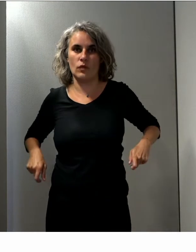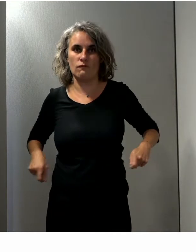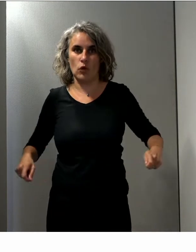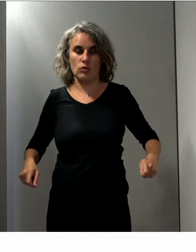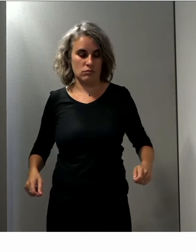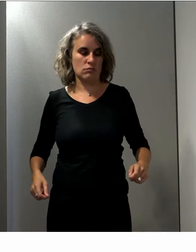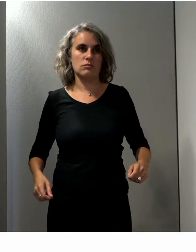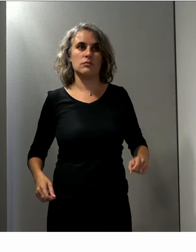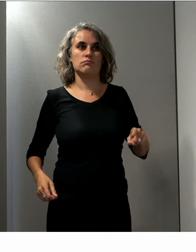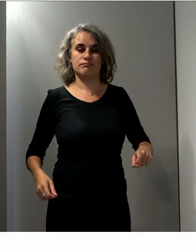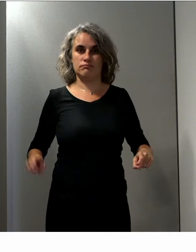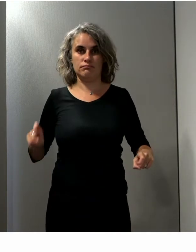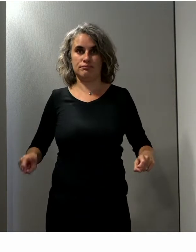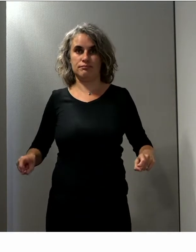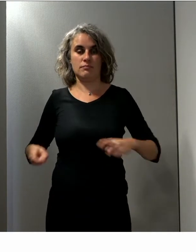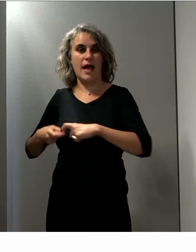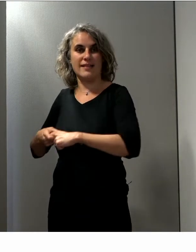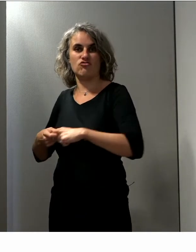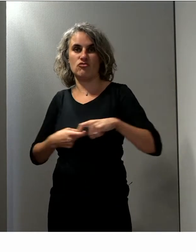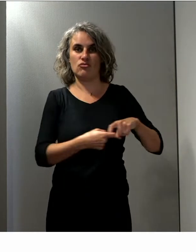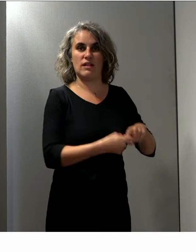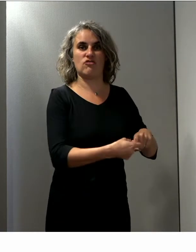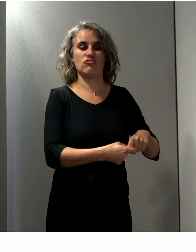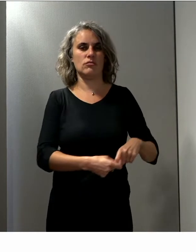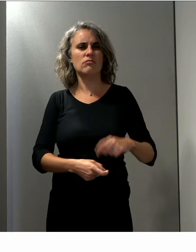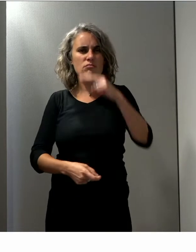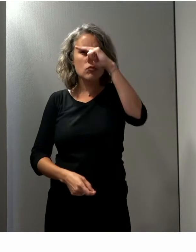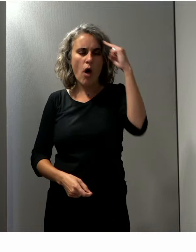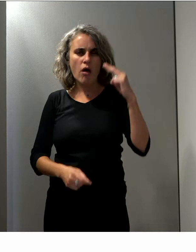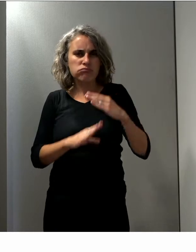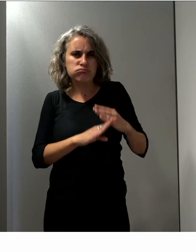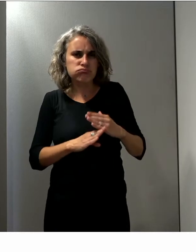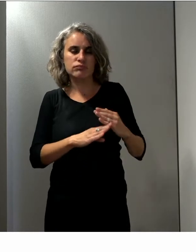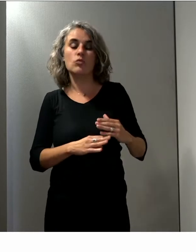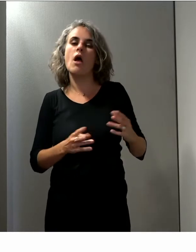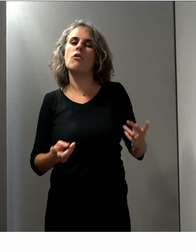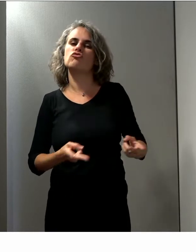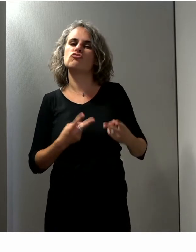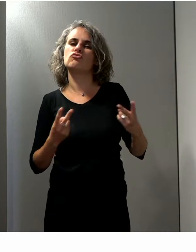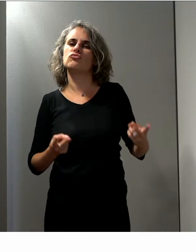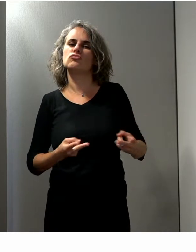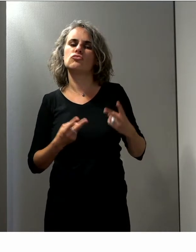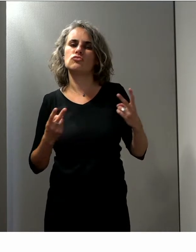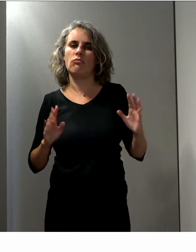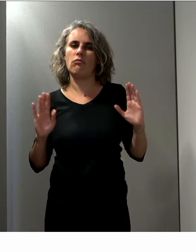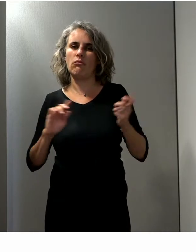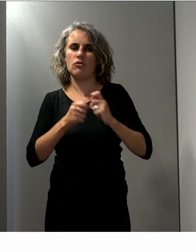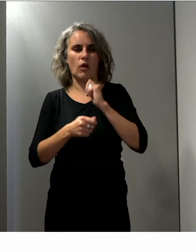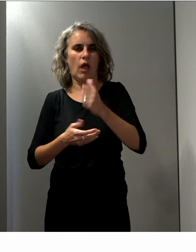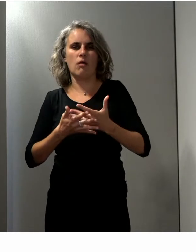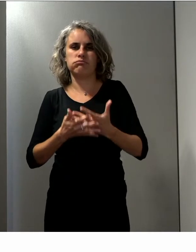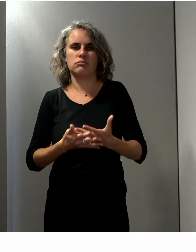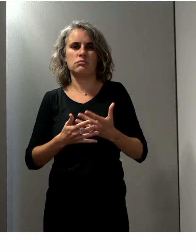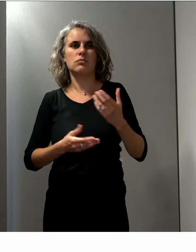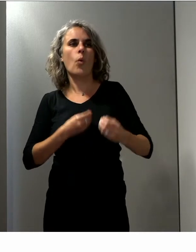sur le fauteuil roulant. C'est des petites attaches qui sont noires, très discrètes, et faites pour ne pas alourdir le fauteuil ou